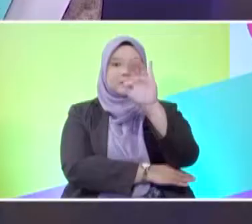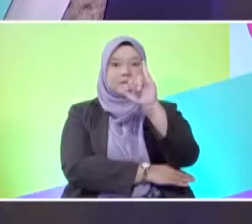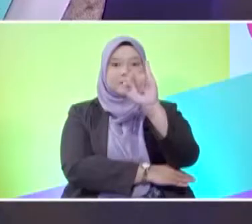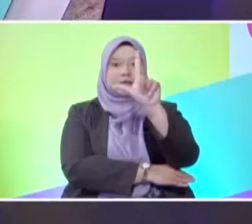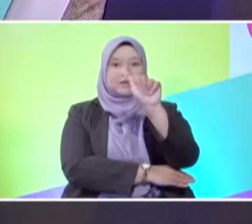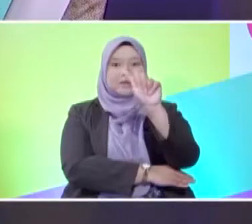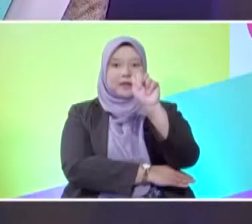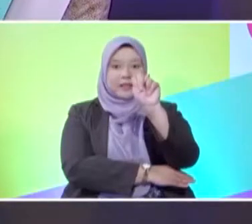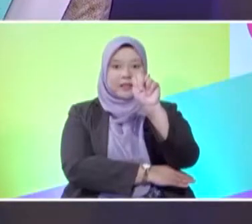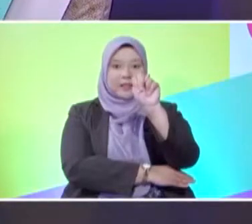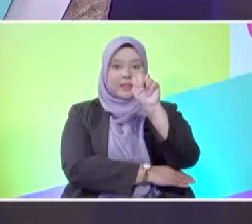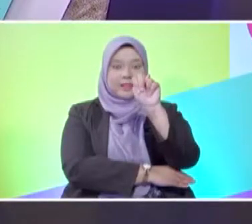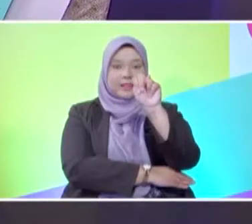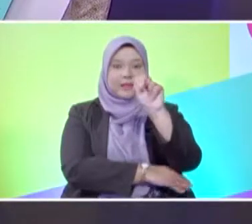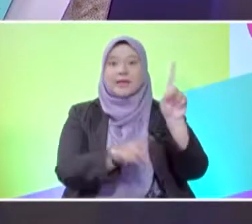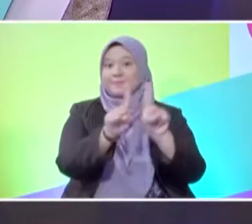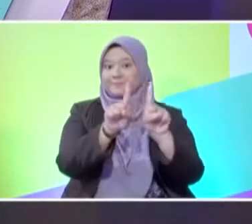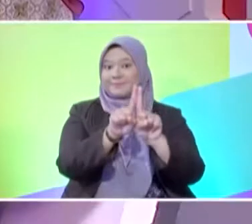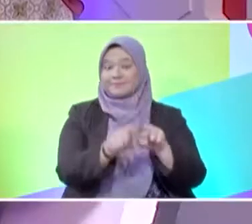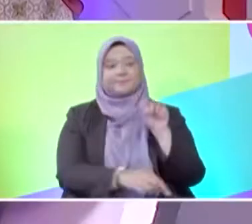murid-murid kita boleh job